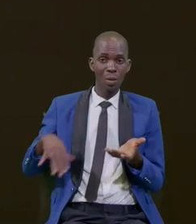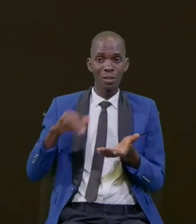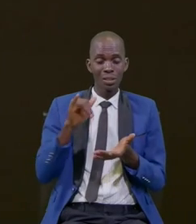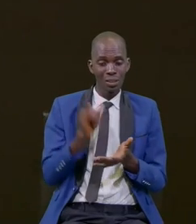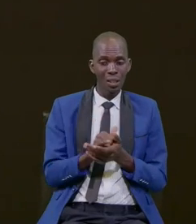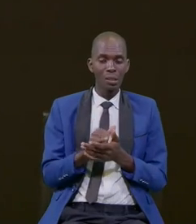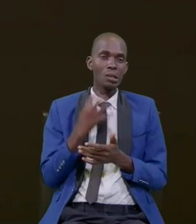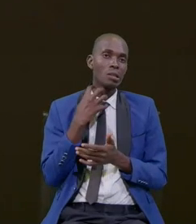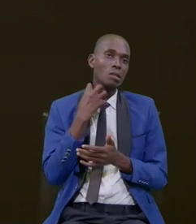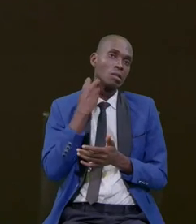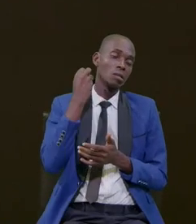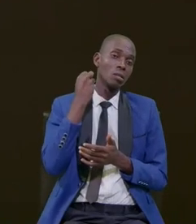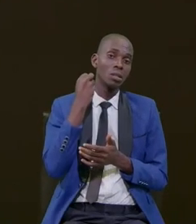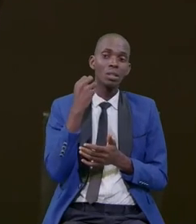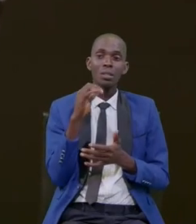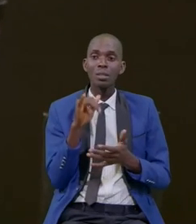cette rébellion,